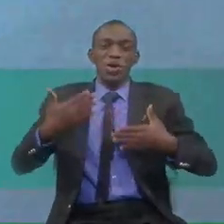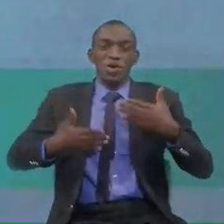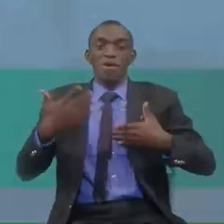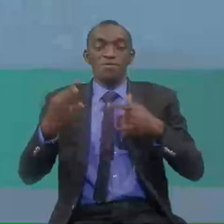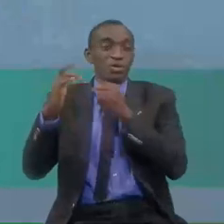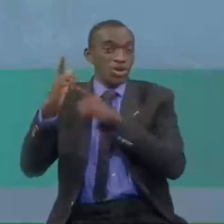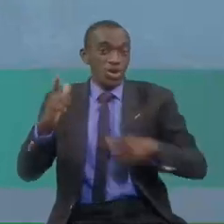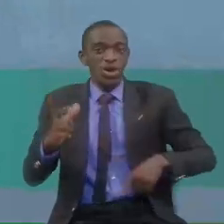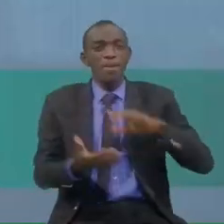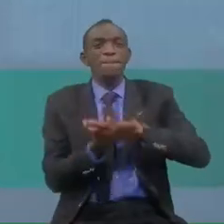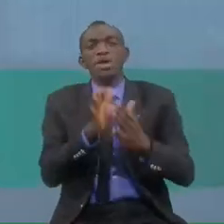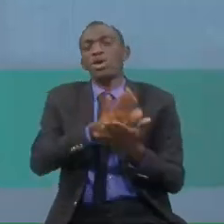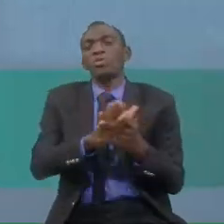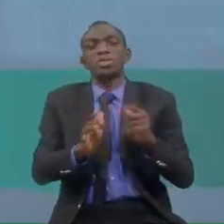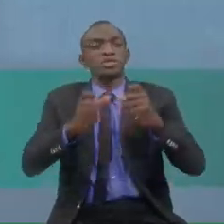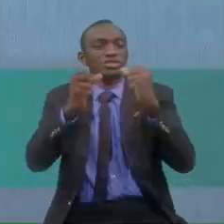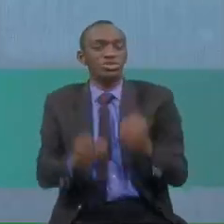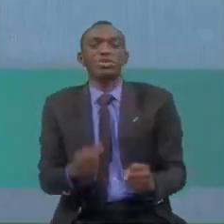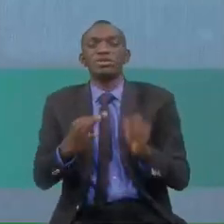ces disciples attristés,